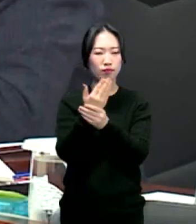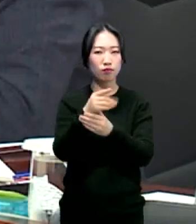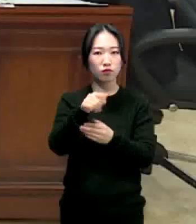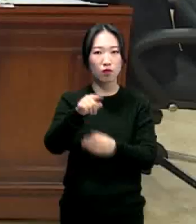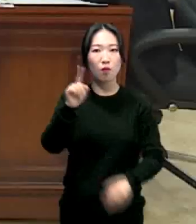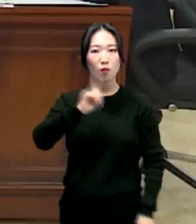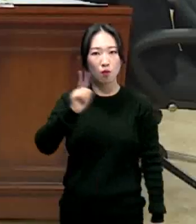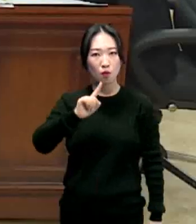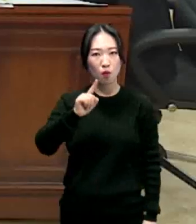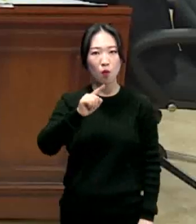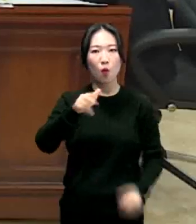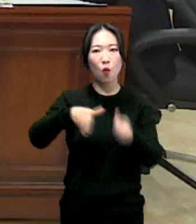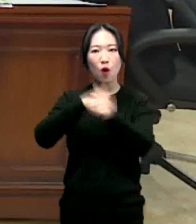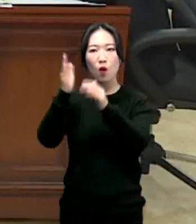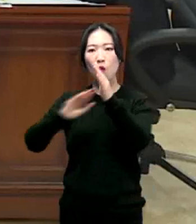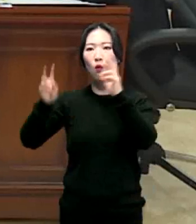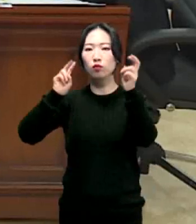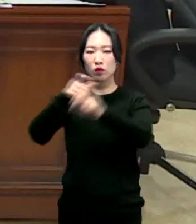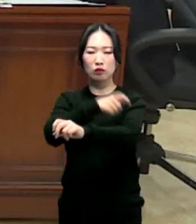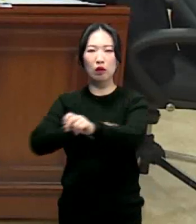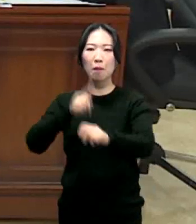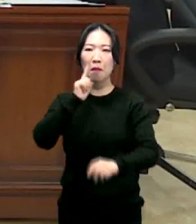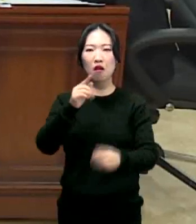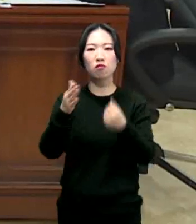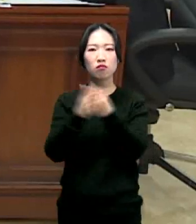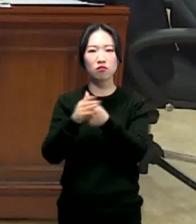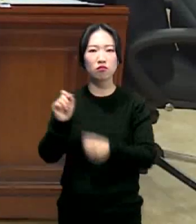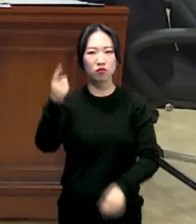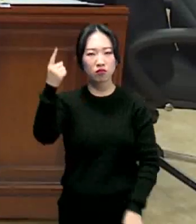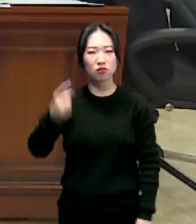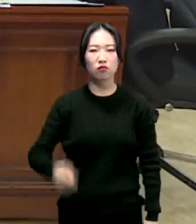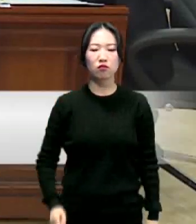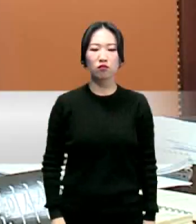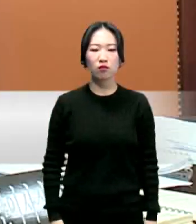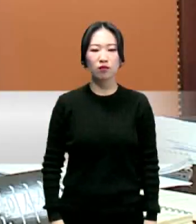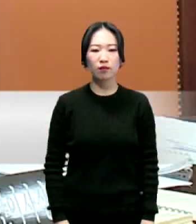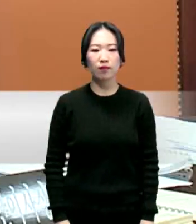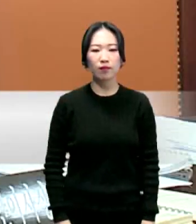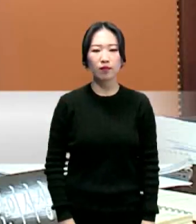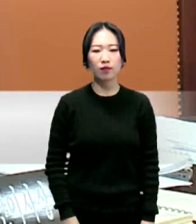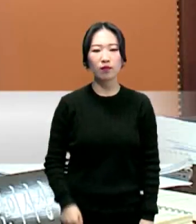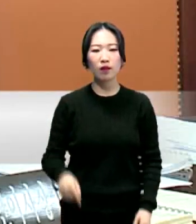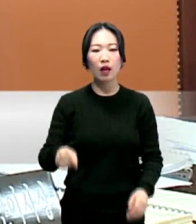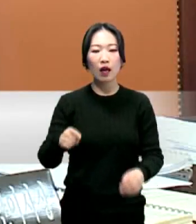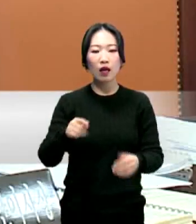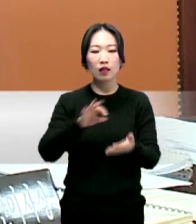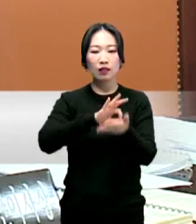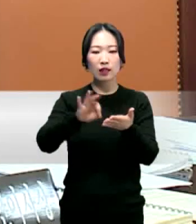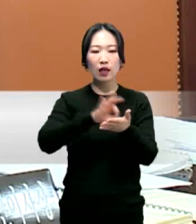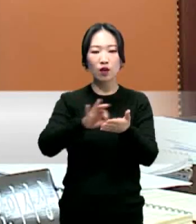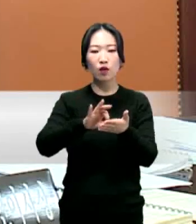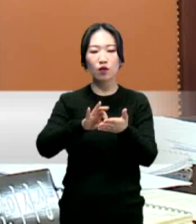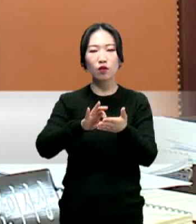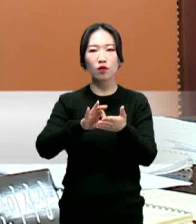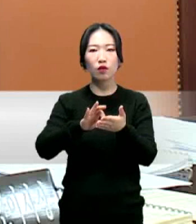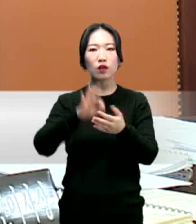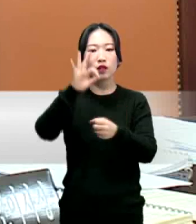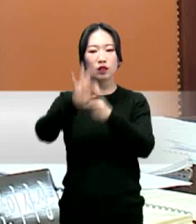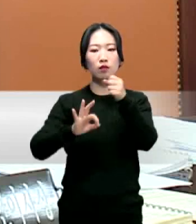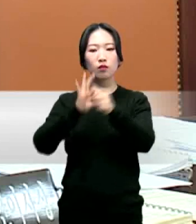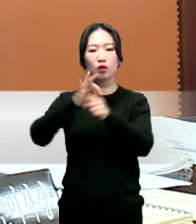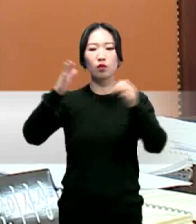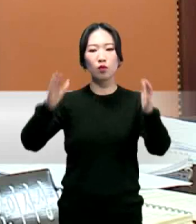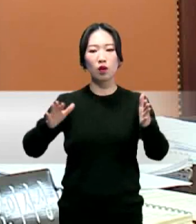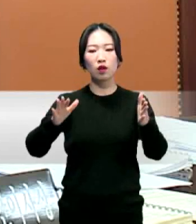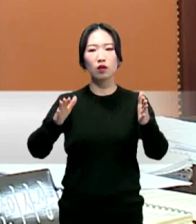건 김상길 환경공단 이사장의 발언입니다. 내구년 플러스 10년 동안은 쓸수 있는 개념으로